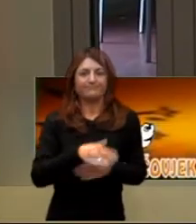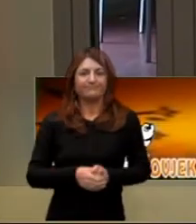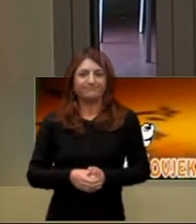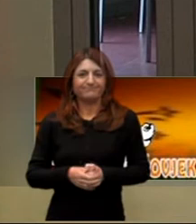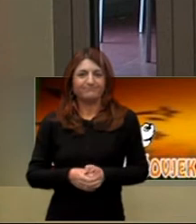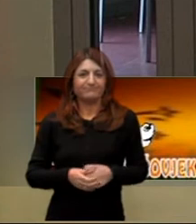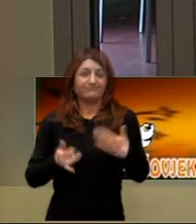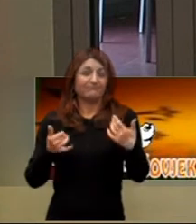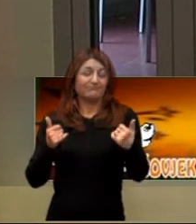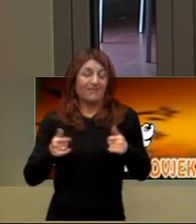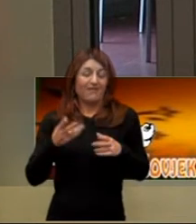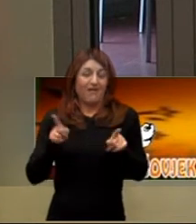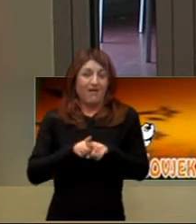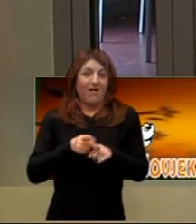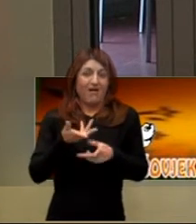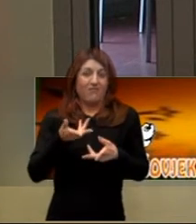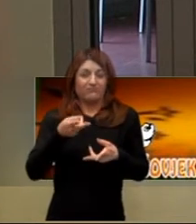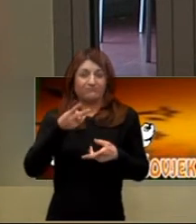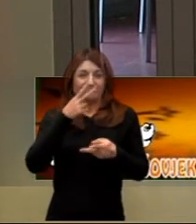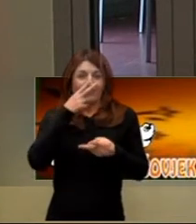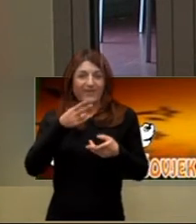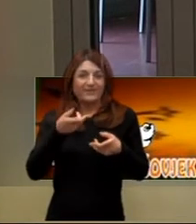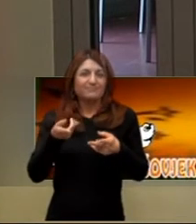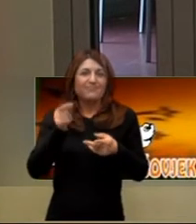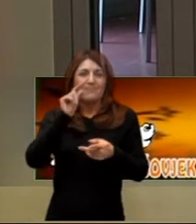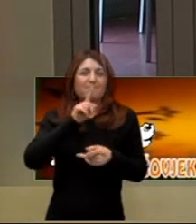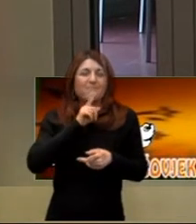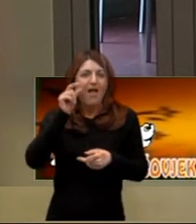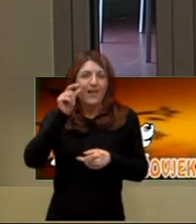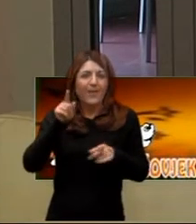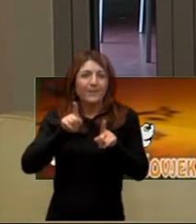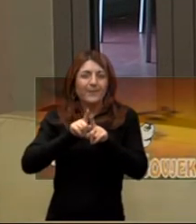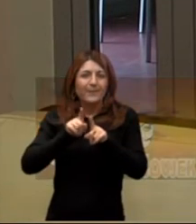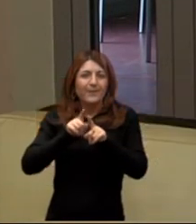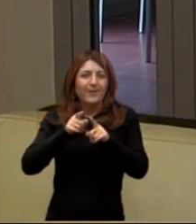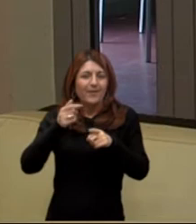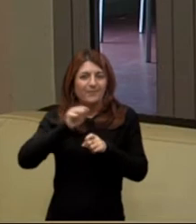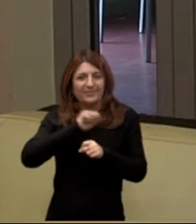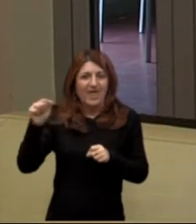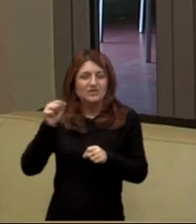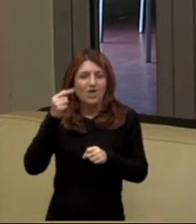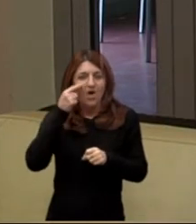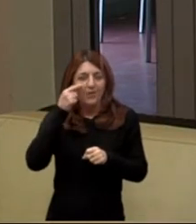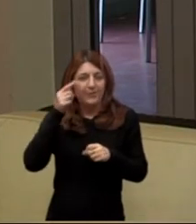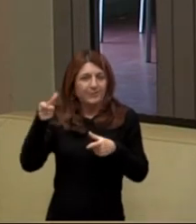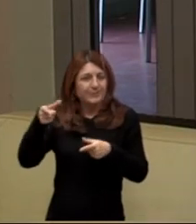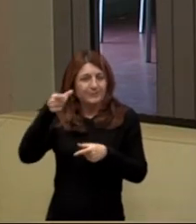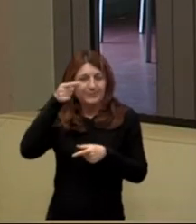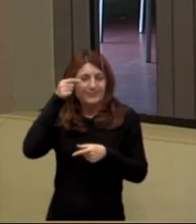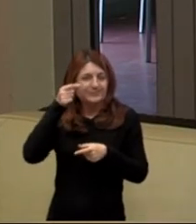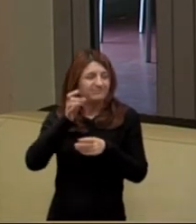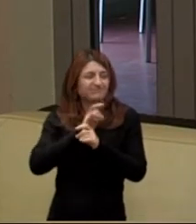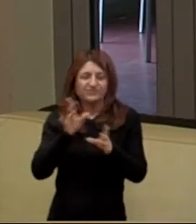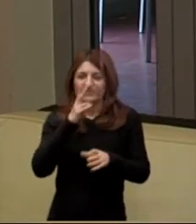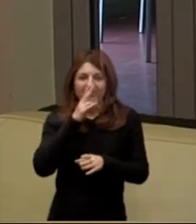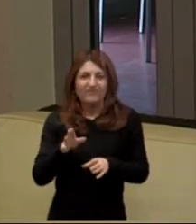znači, vid je ovaj, ono malo još vide što je bilo to nedavno. Desno oko je prestalo sada sa svojom funkcijom,